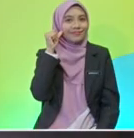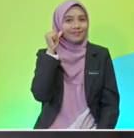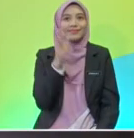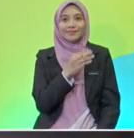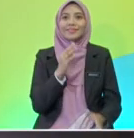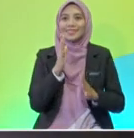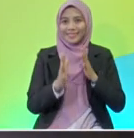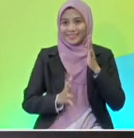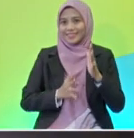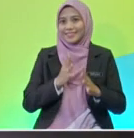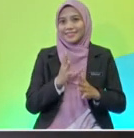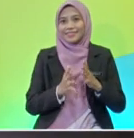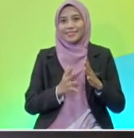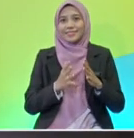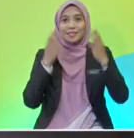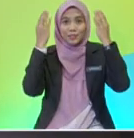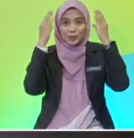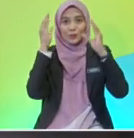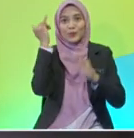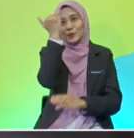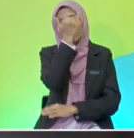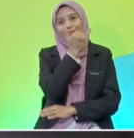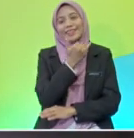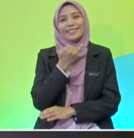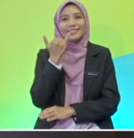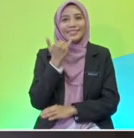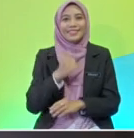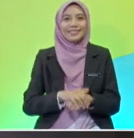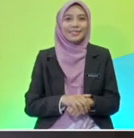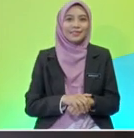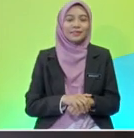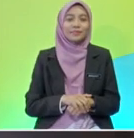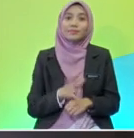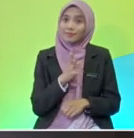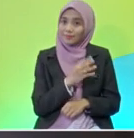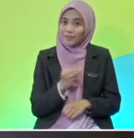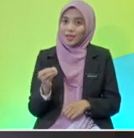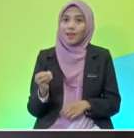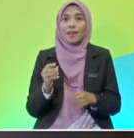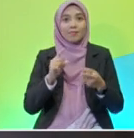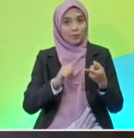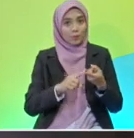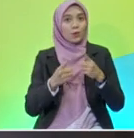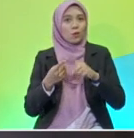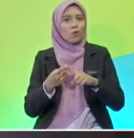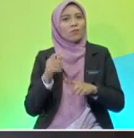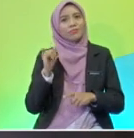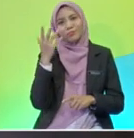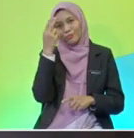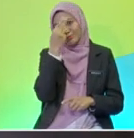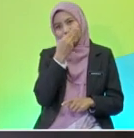istimewaan kita cek gu Nurhayati Zakaria beserta raka-rekan saya tampan